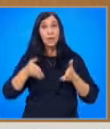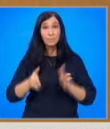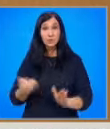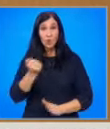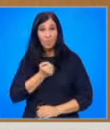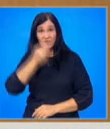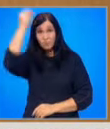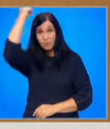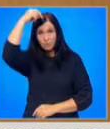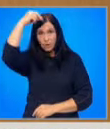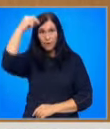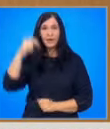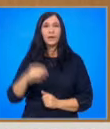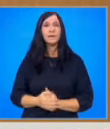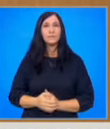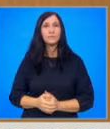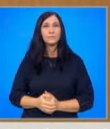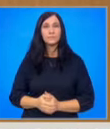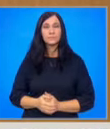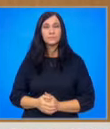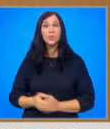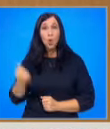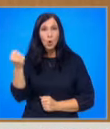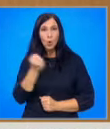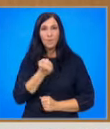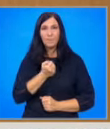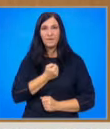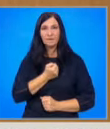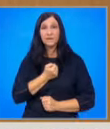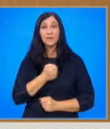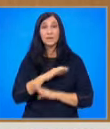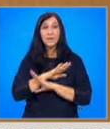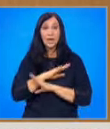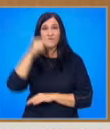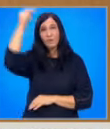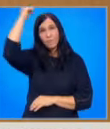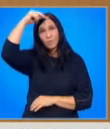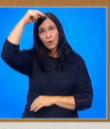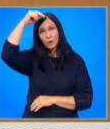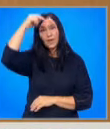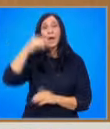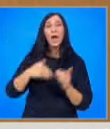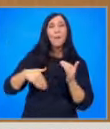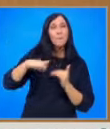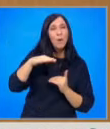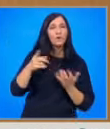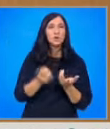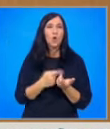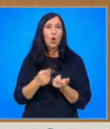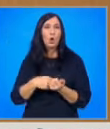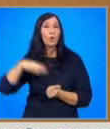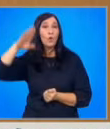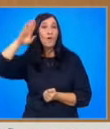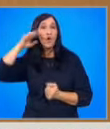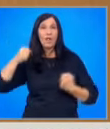се убиват българи. Убиват се и загиват българи повече отколкото в